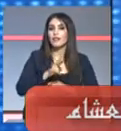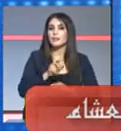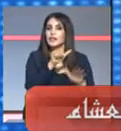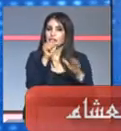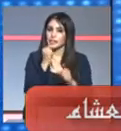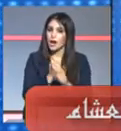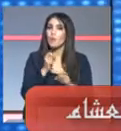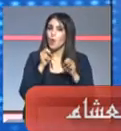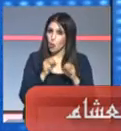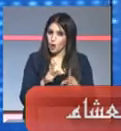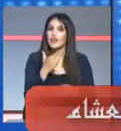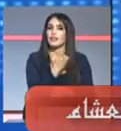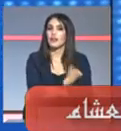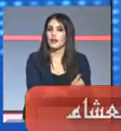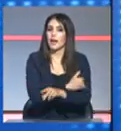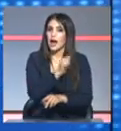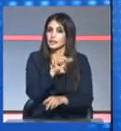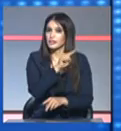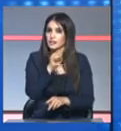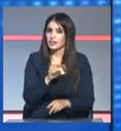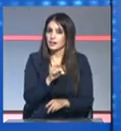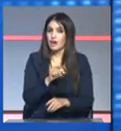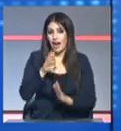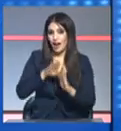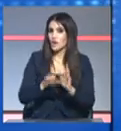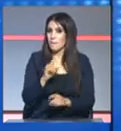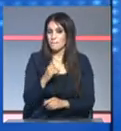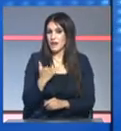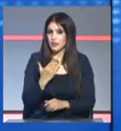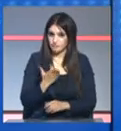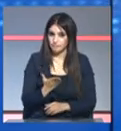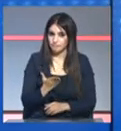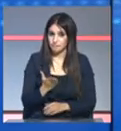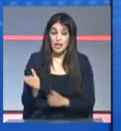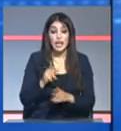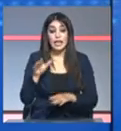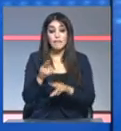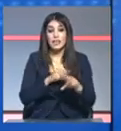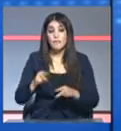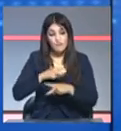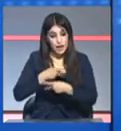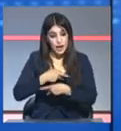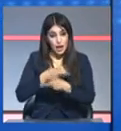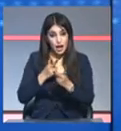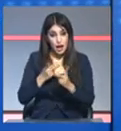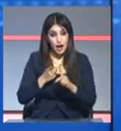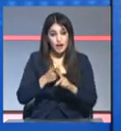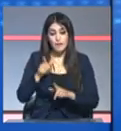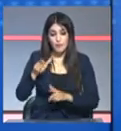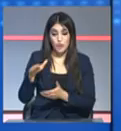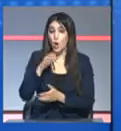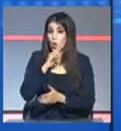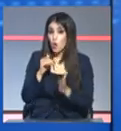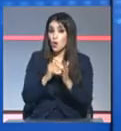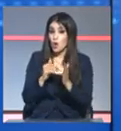هي اليات المسلمين واللي عنده امراض مزمنه بالنسبه المستقبل لكن نحن نعلم اللي عندنا احنا عده دفعات او